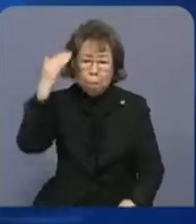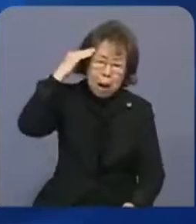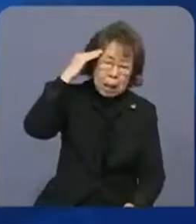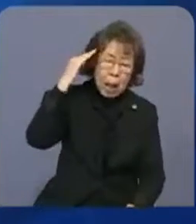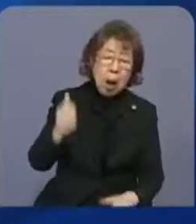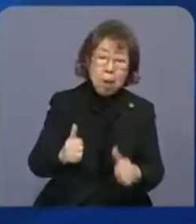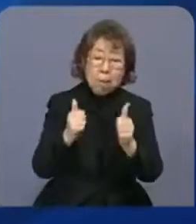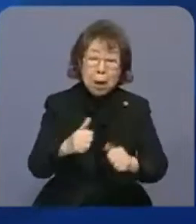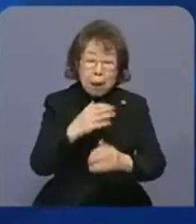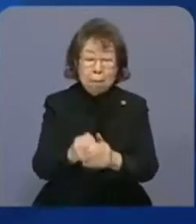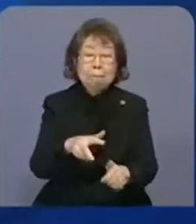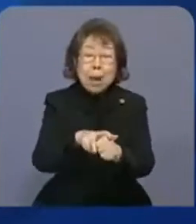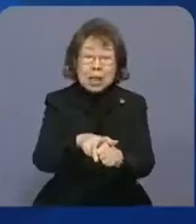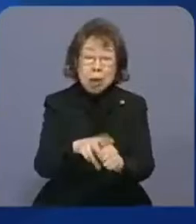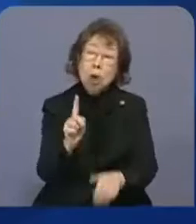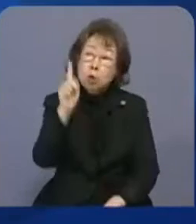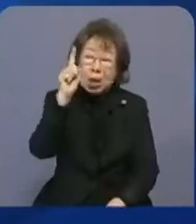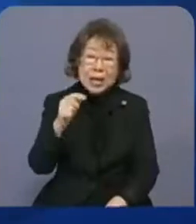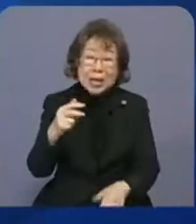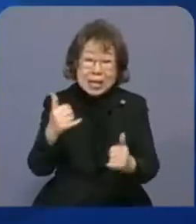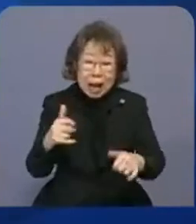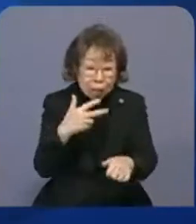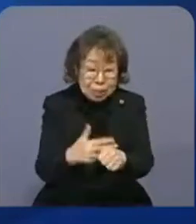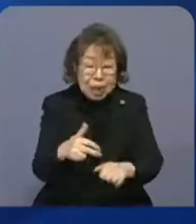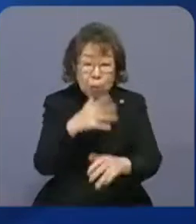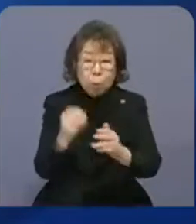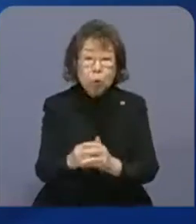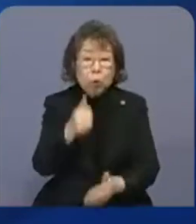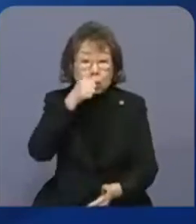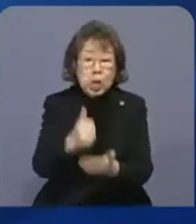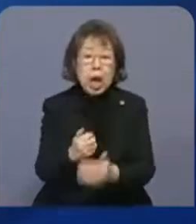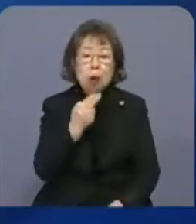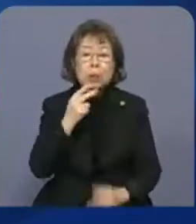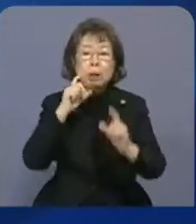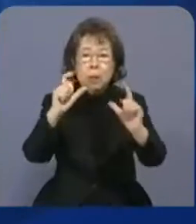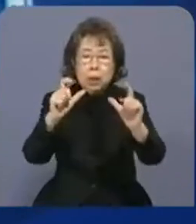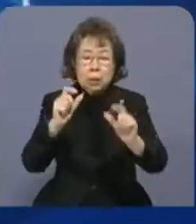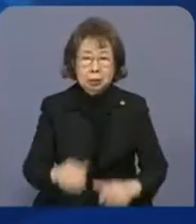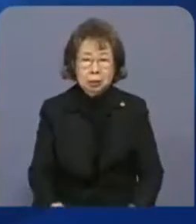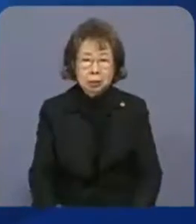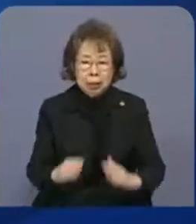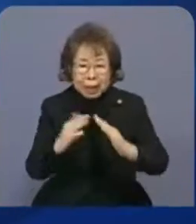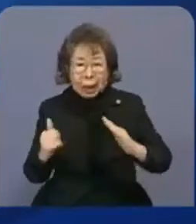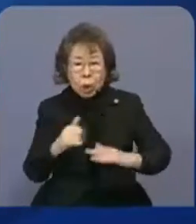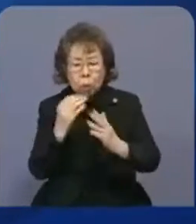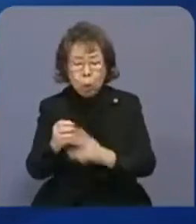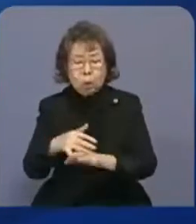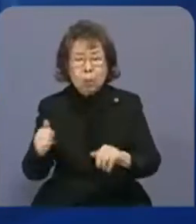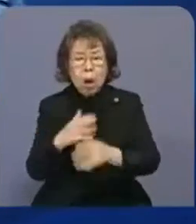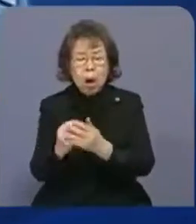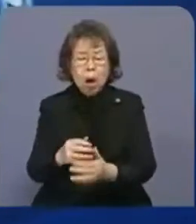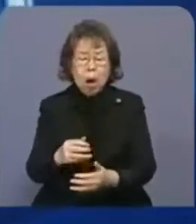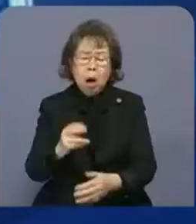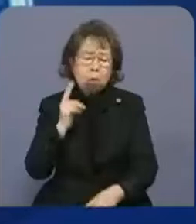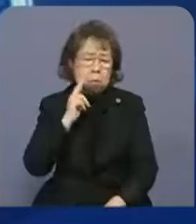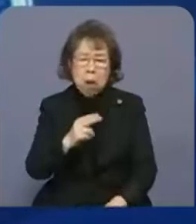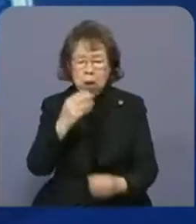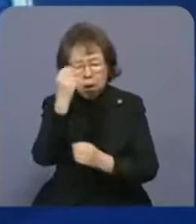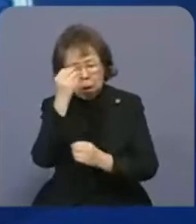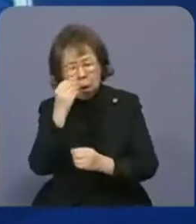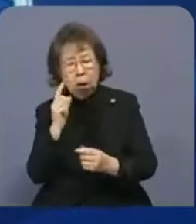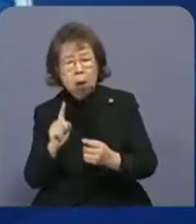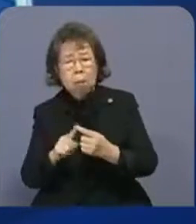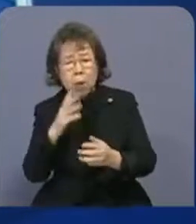재판에 넘겨진 한국 마 사업의 전 간부와 조 교사들에게 무죄가 선고된 는데요 유족과 시민단체 는 이번 판결로 문기 수에 죽음의